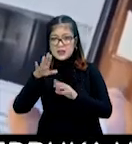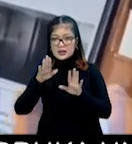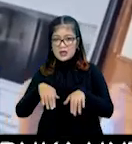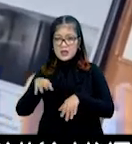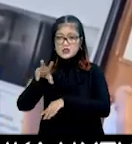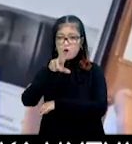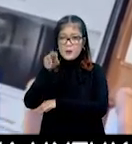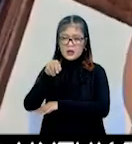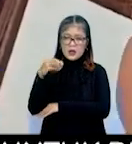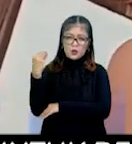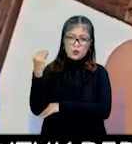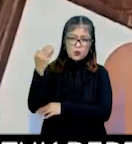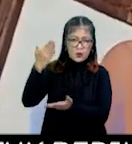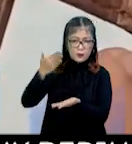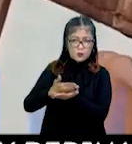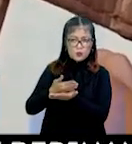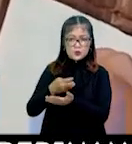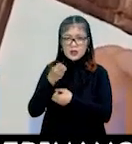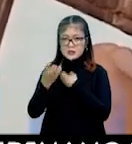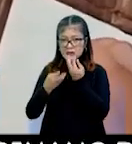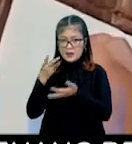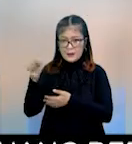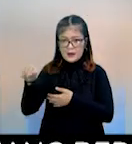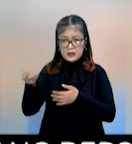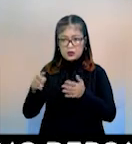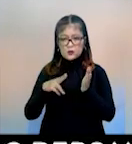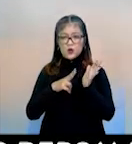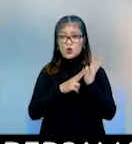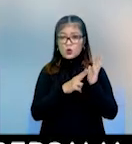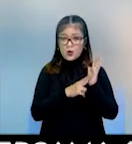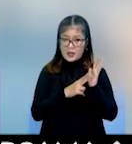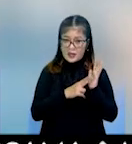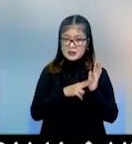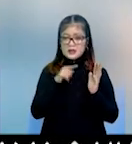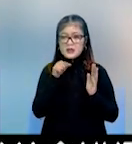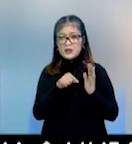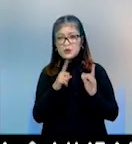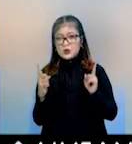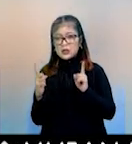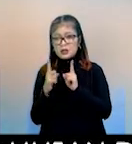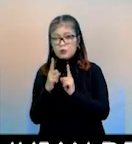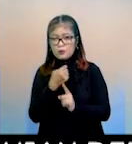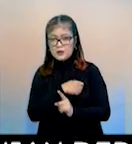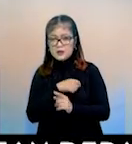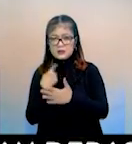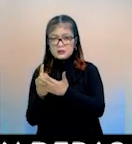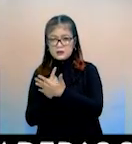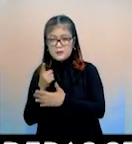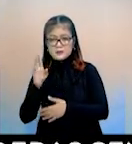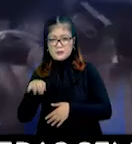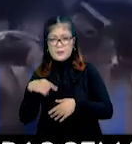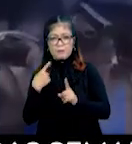pernyataan tersebut. Sementara Nur Hayati belum bisa ditemui siapapun lantaran tengah menjalani isolasi mandiri karena positif